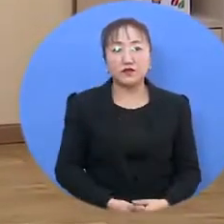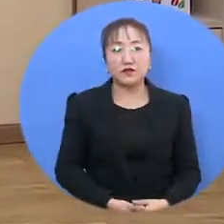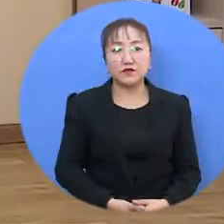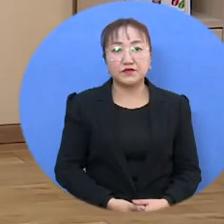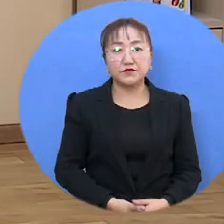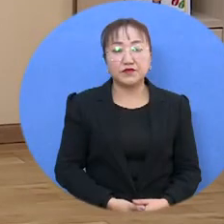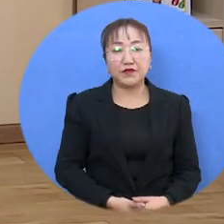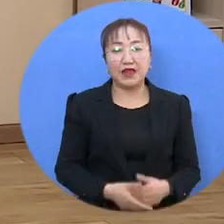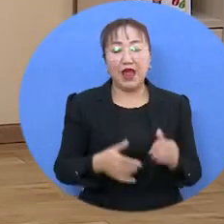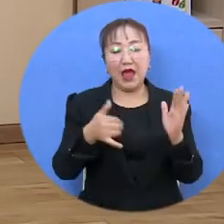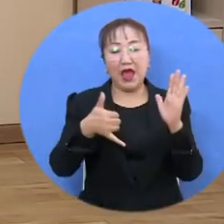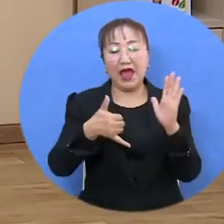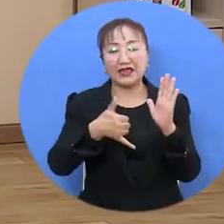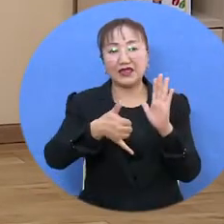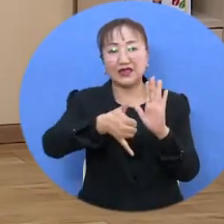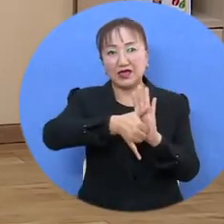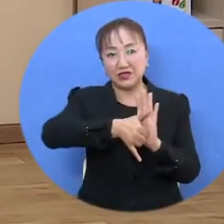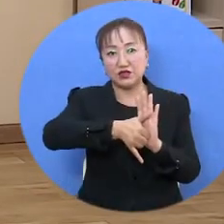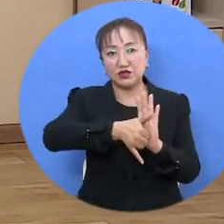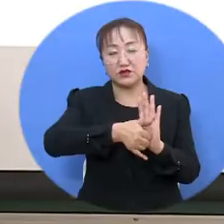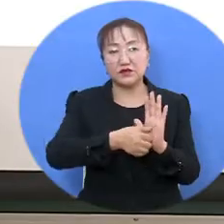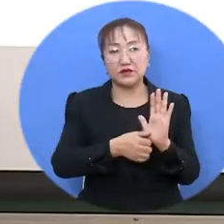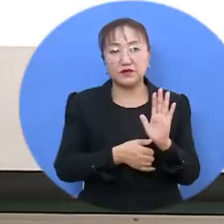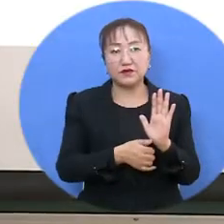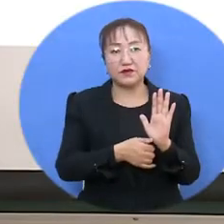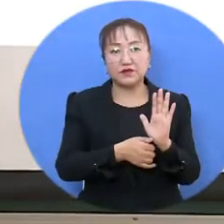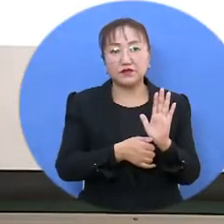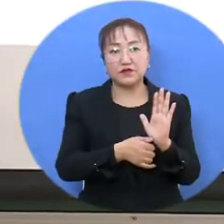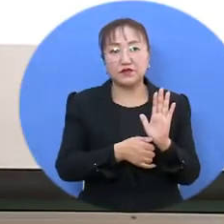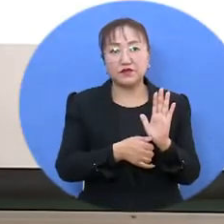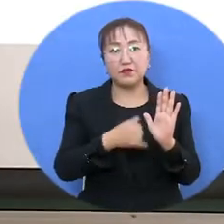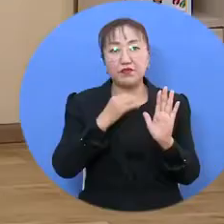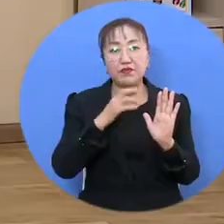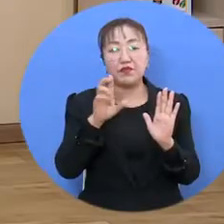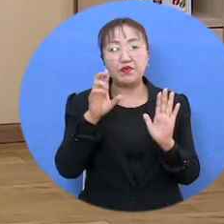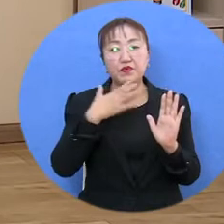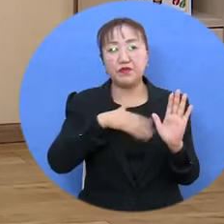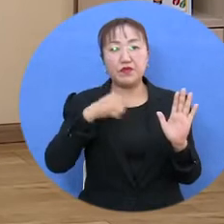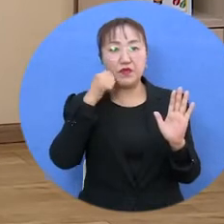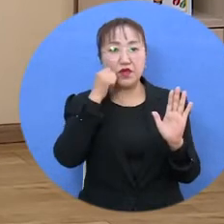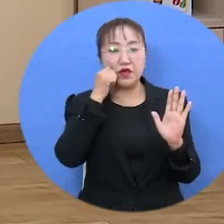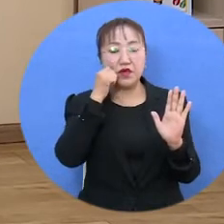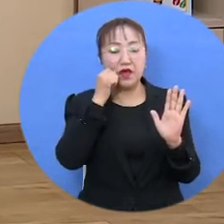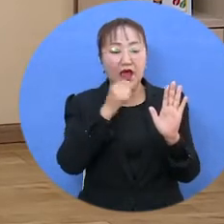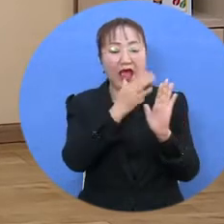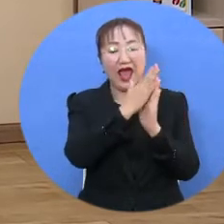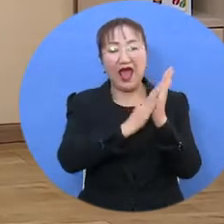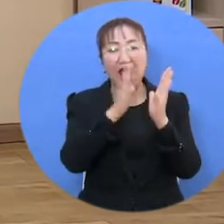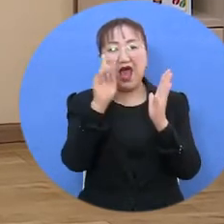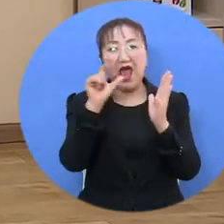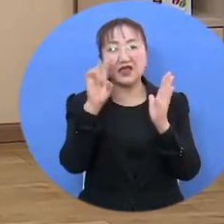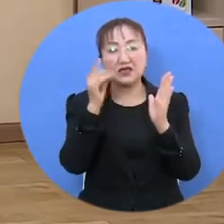ханд нал зогсно, дагц, дал, өвзөг, шилэв, өсхийг ханд нал